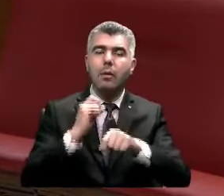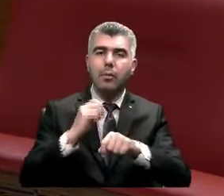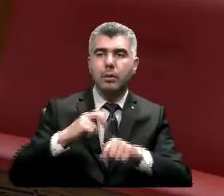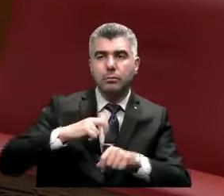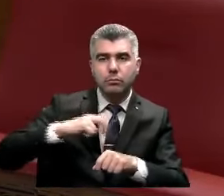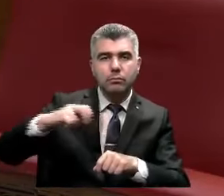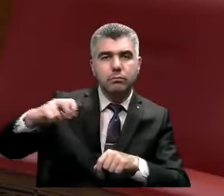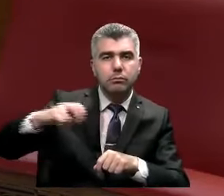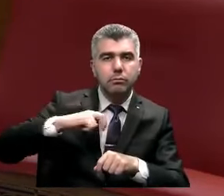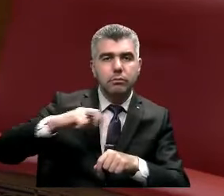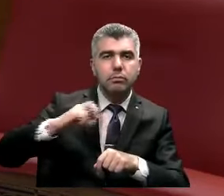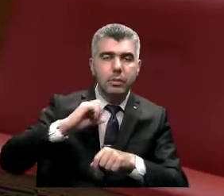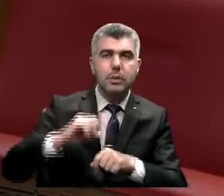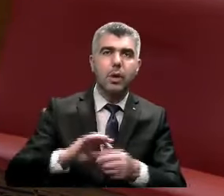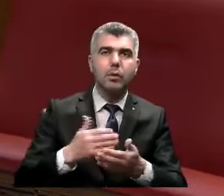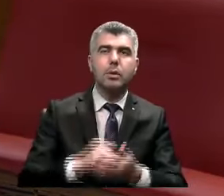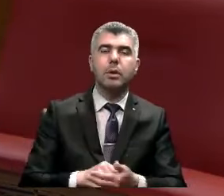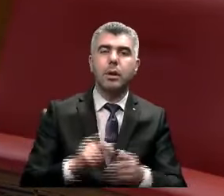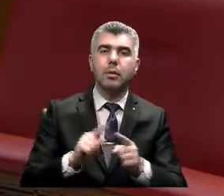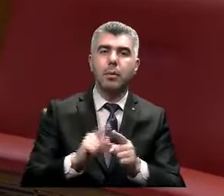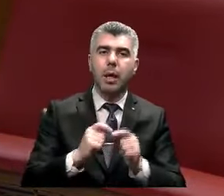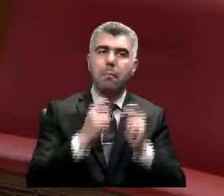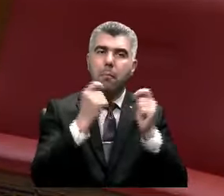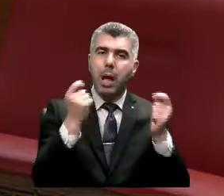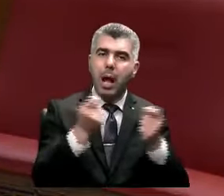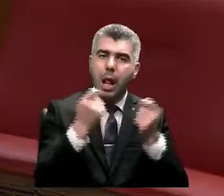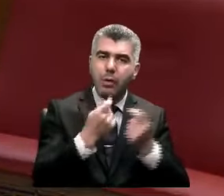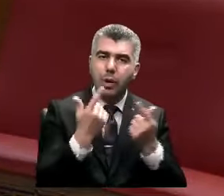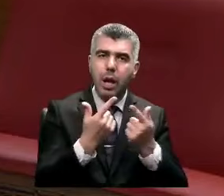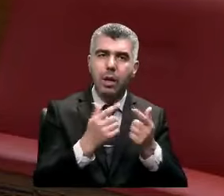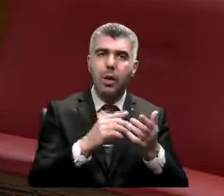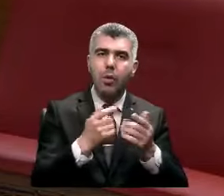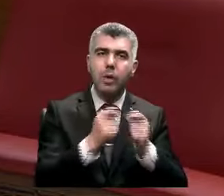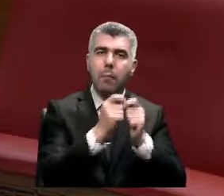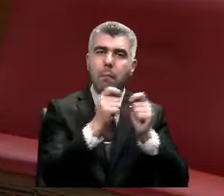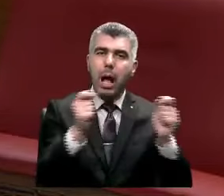تنقلاتها الموسمية وخاصة خلال المهرجانات والمواسم والمناسبات.